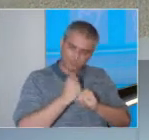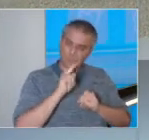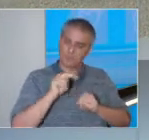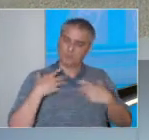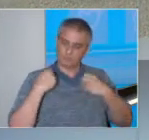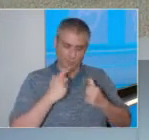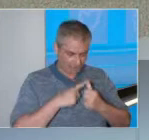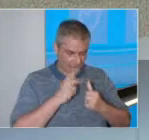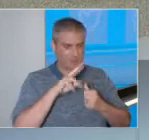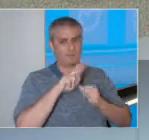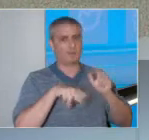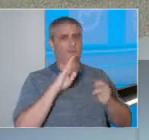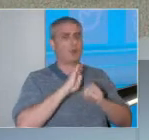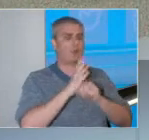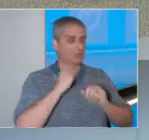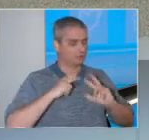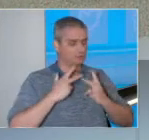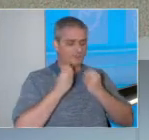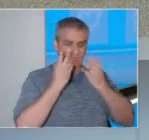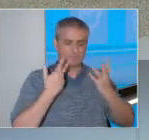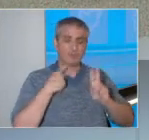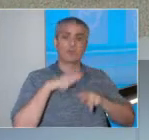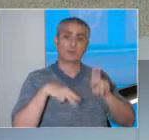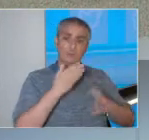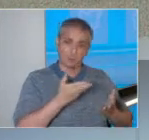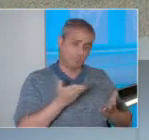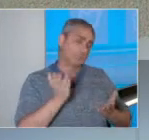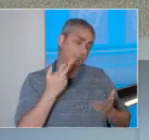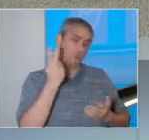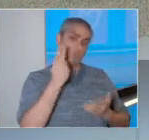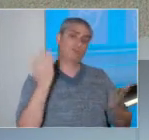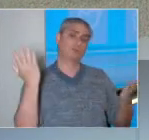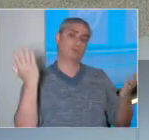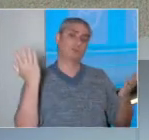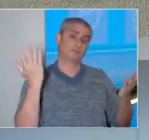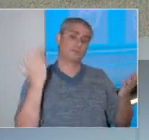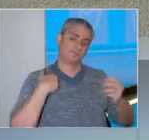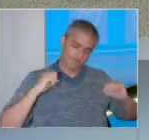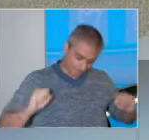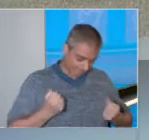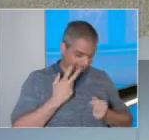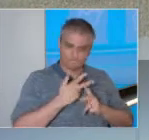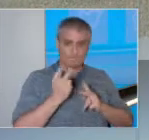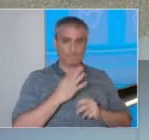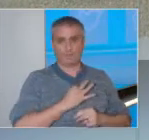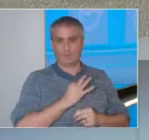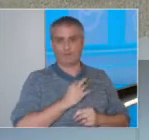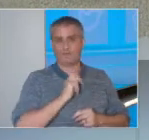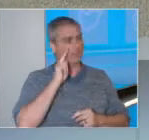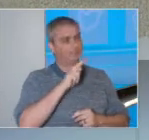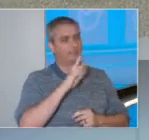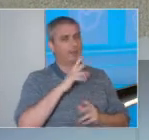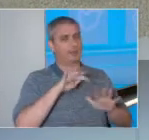בנושאים הביטחוניים, גם מתעסק בקורונה, יש לי צוות נפלא שאנחנו עובדים, וגם כמובן נרתם ולא עומד מהצד ולא